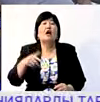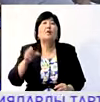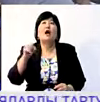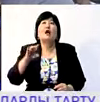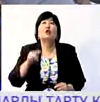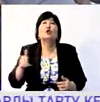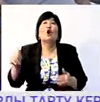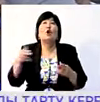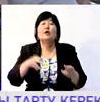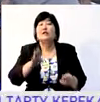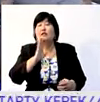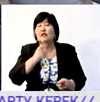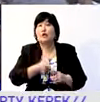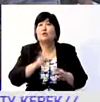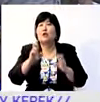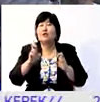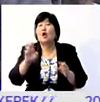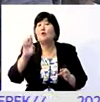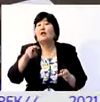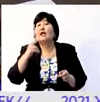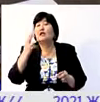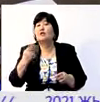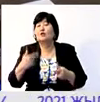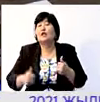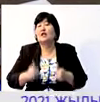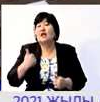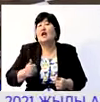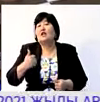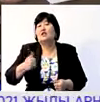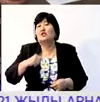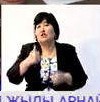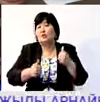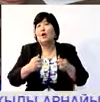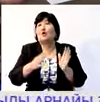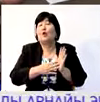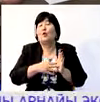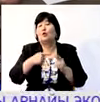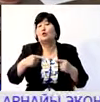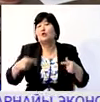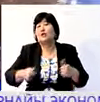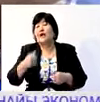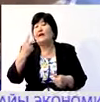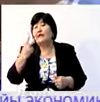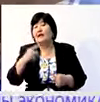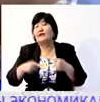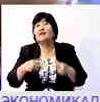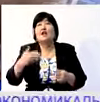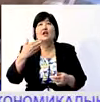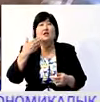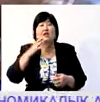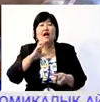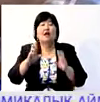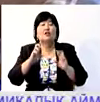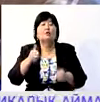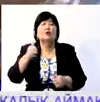келген. Атыраулық бұрымды болсында шахматтың блицтері бойынша шеберлік сынасуда. 9 турдан тұратын кездесудің алғашқы 2 кезеңін жеңген шахматшы